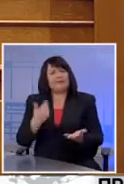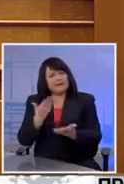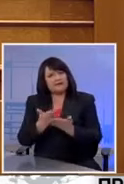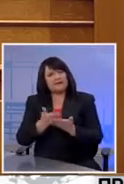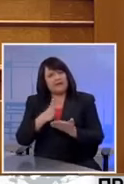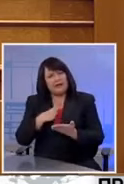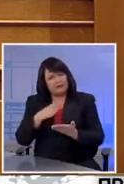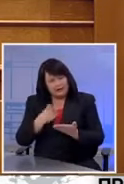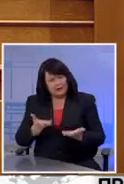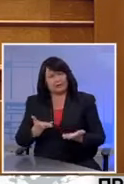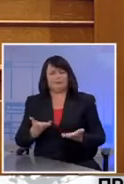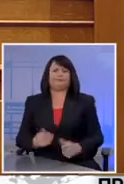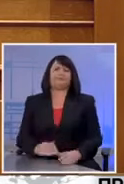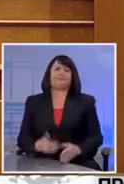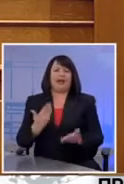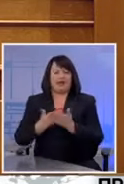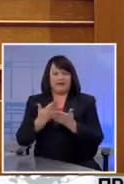από την άλλη μεριά. Λοιπόν,